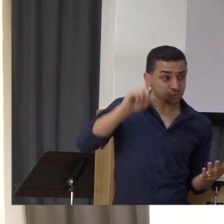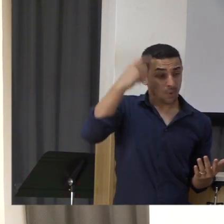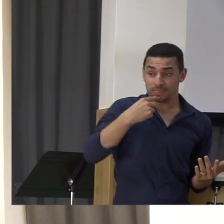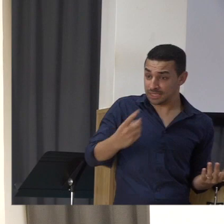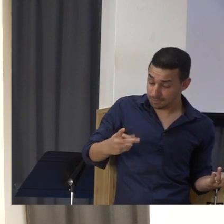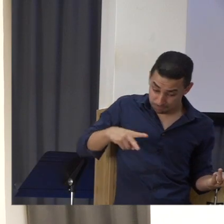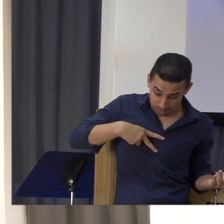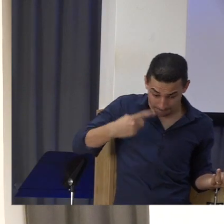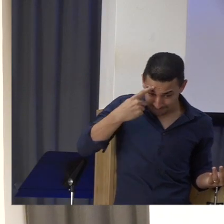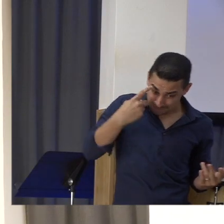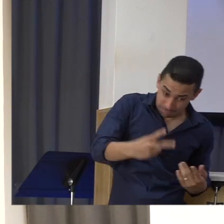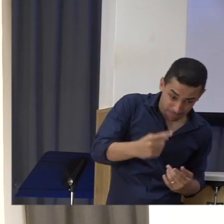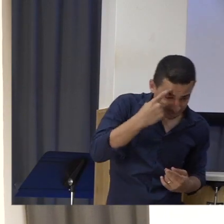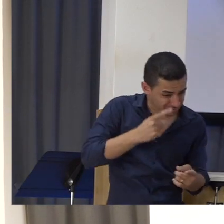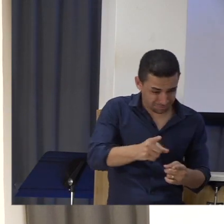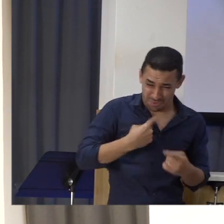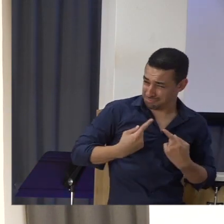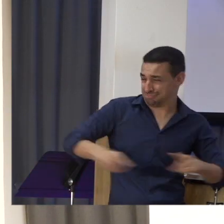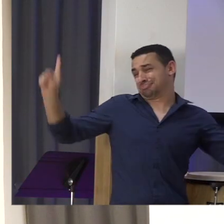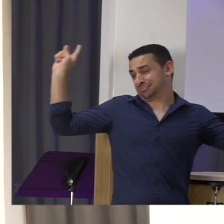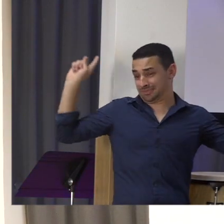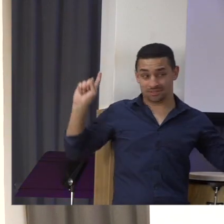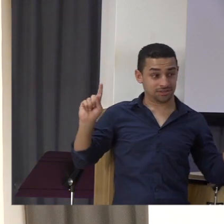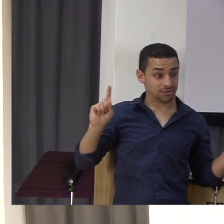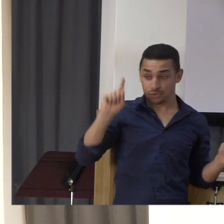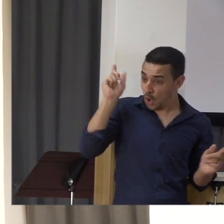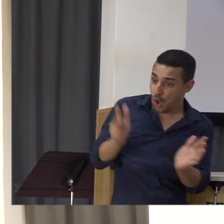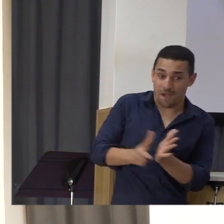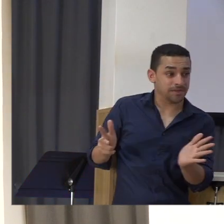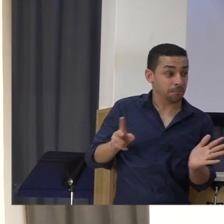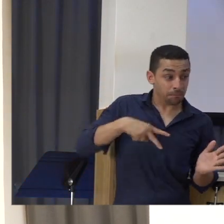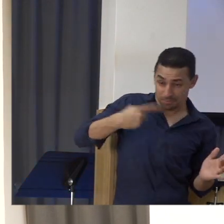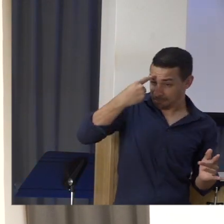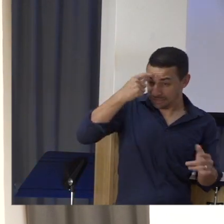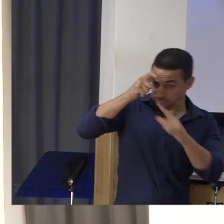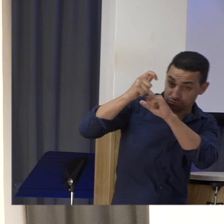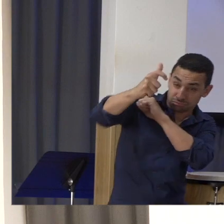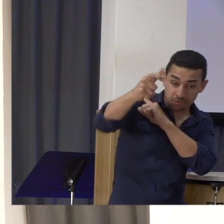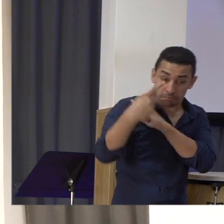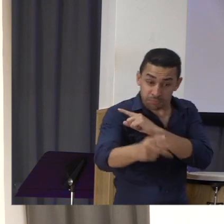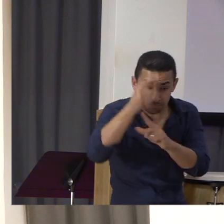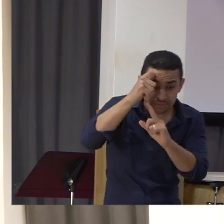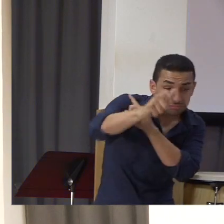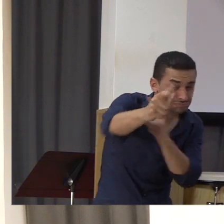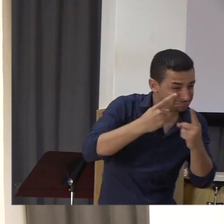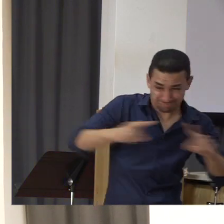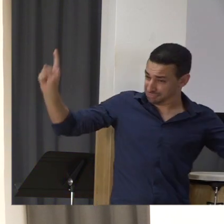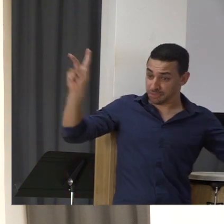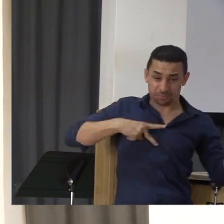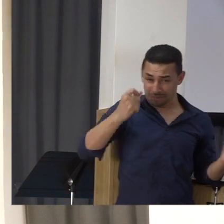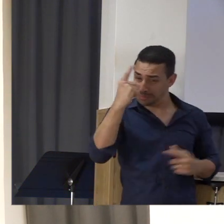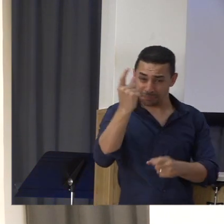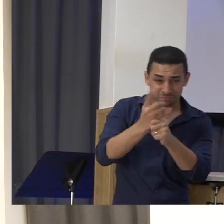vos pensées. C'est une affirmation. Ma manière de penser n'est pas la vôtre. Mes projets, mes